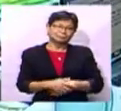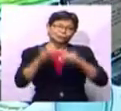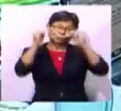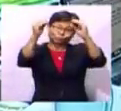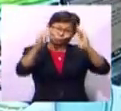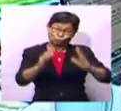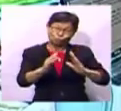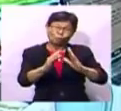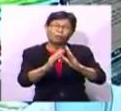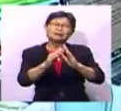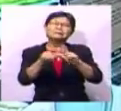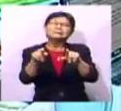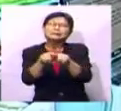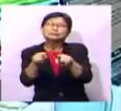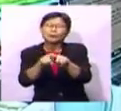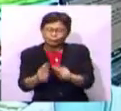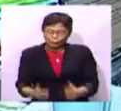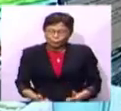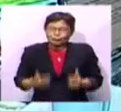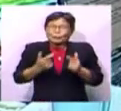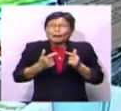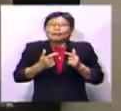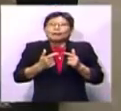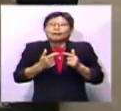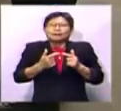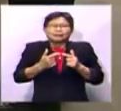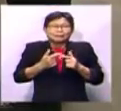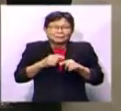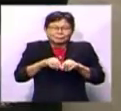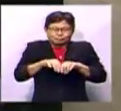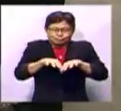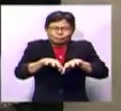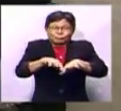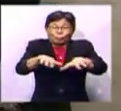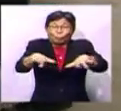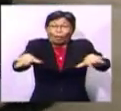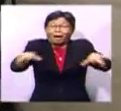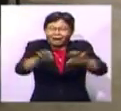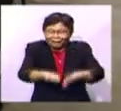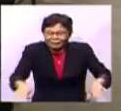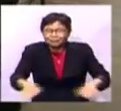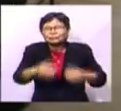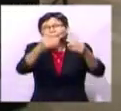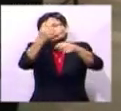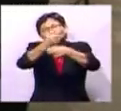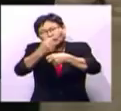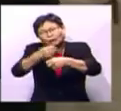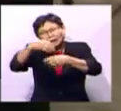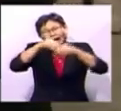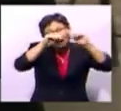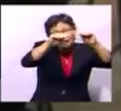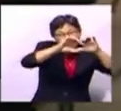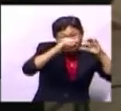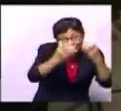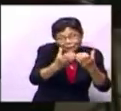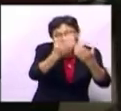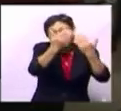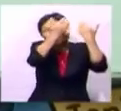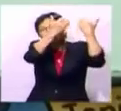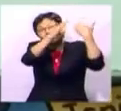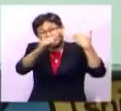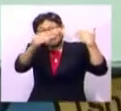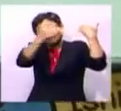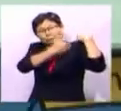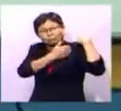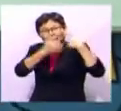Guru amat sinonim dengan kehidupan dan perkembangan anak-anak. Tugas mereka bukan sekadar mengajar di dalam kelas, malah turut